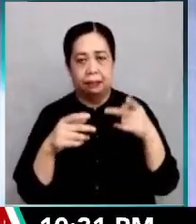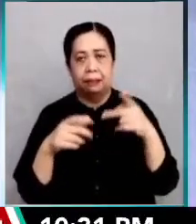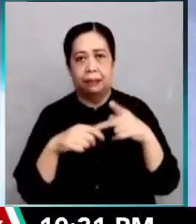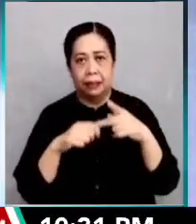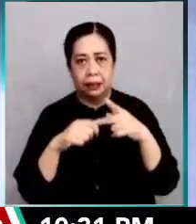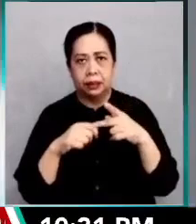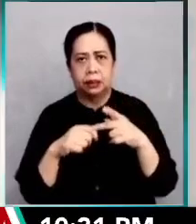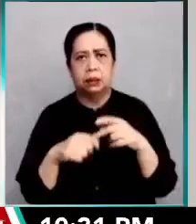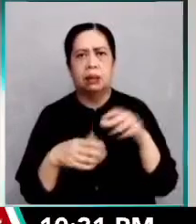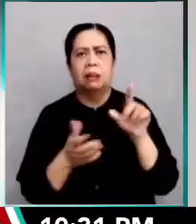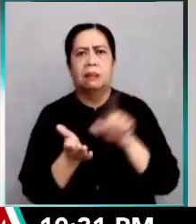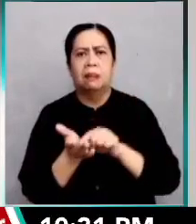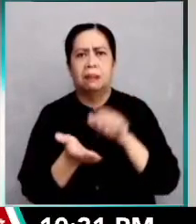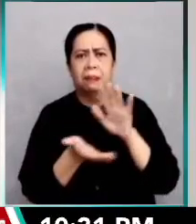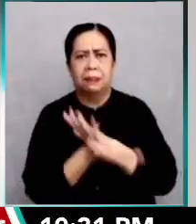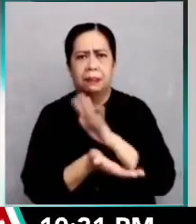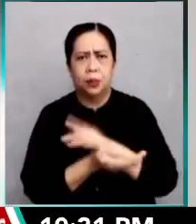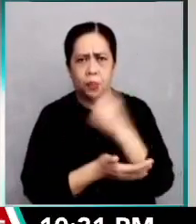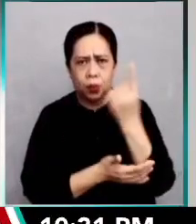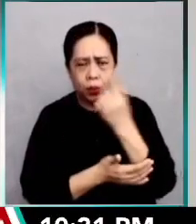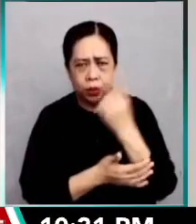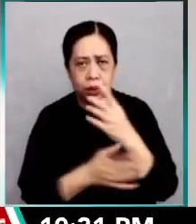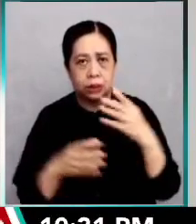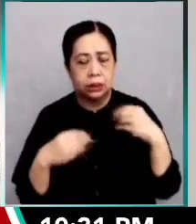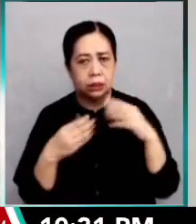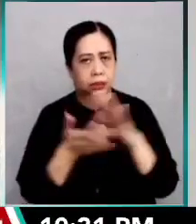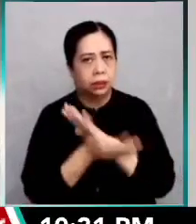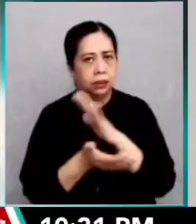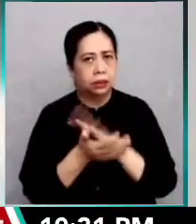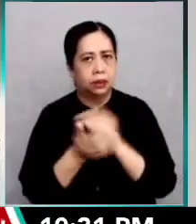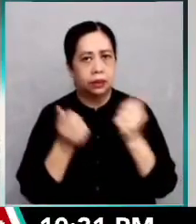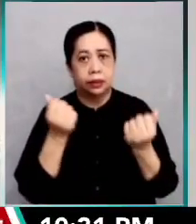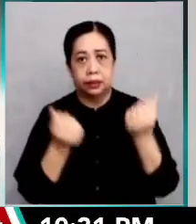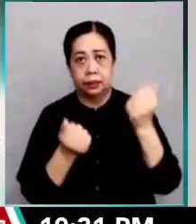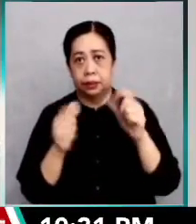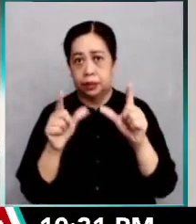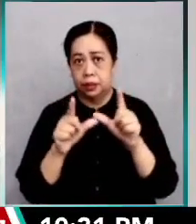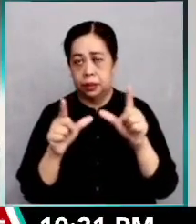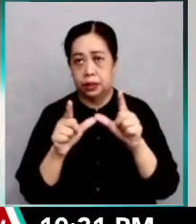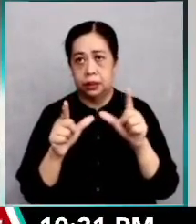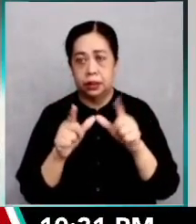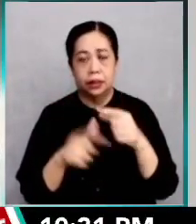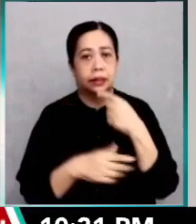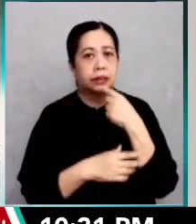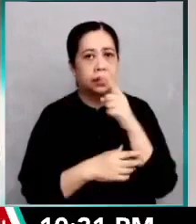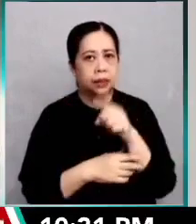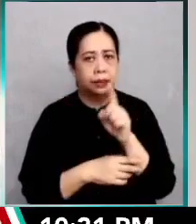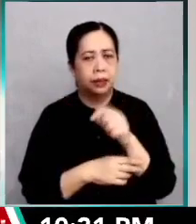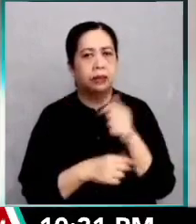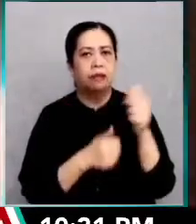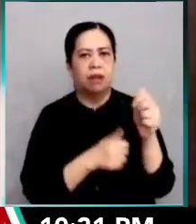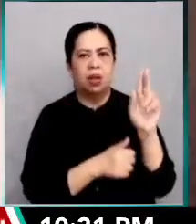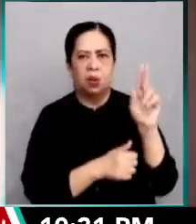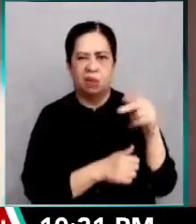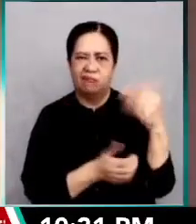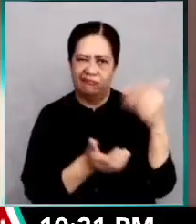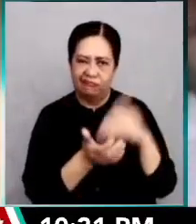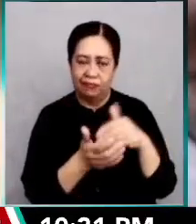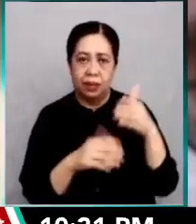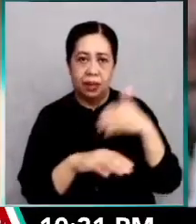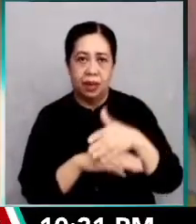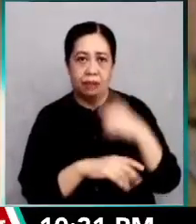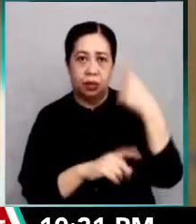naka-print. Ayon sa isang nakatanggap ng papel na driver's license, sinabihan siyang mag-follow up na lang ulit pagkatapos ng isang